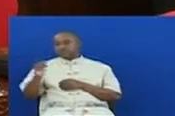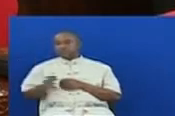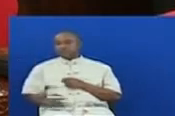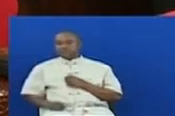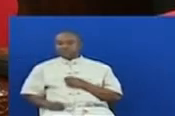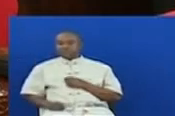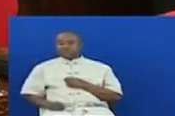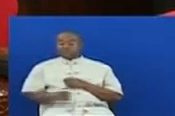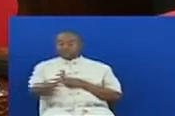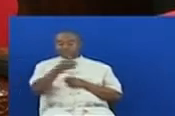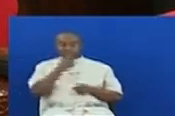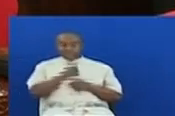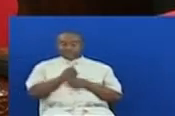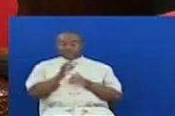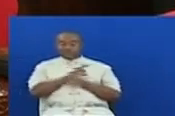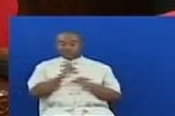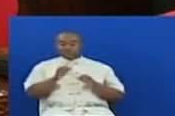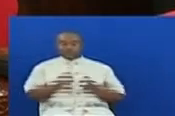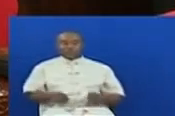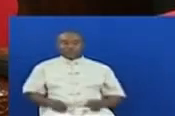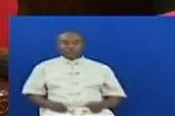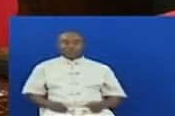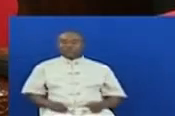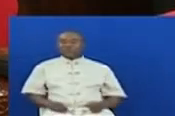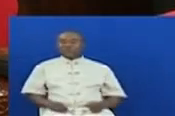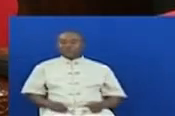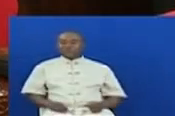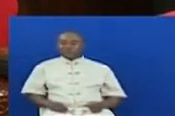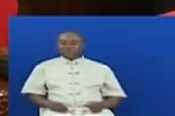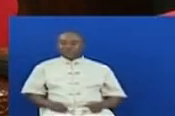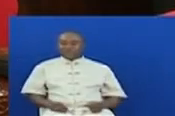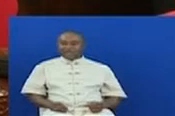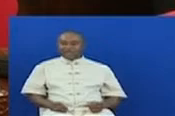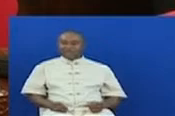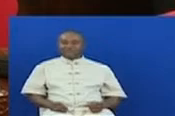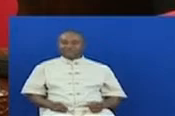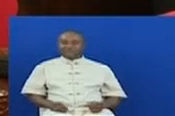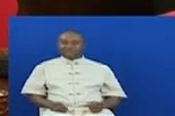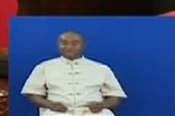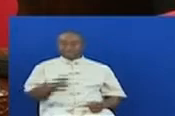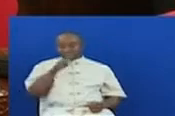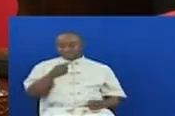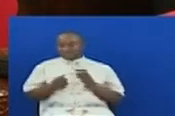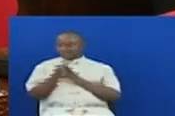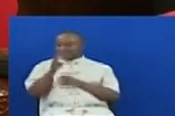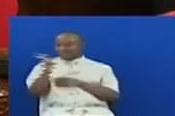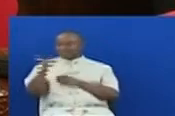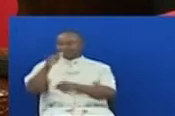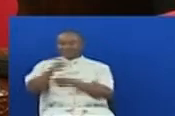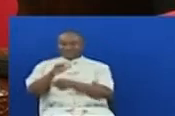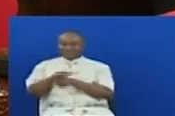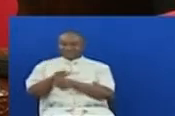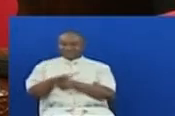kwa kazi nzuri waliofanya, ambayo matokeo yake ni halmashauri nyingi